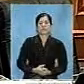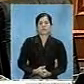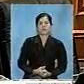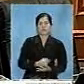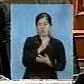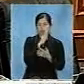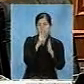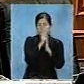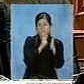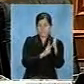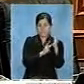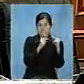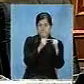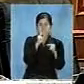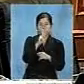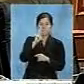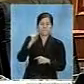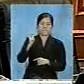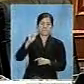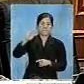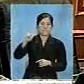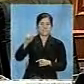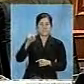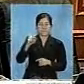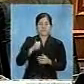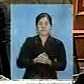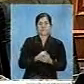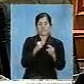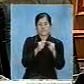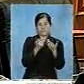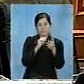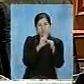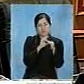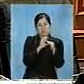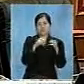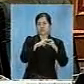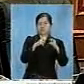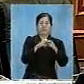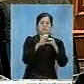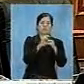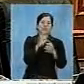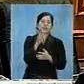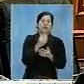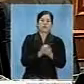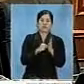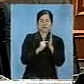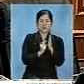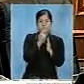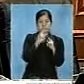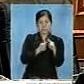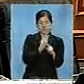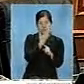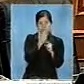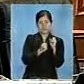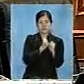ากฎหมายกอชไม่ได้มีประเด็นที่ทำให้กังวลแบบเมื่อสักครู่นี้แล้วอาจจะเริ่มมาได้ตั้งแต่เดือนพฤษภาคมปี